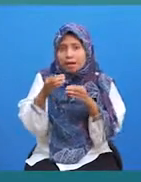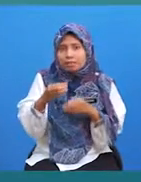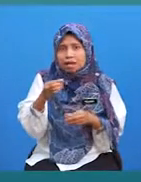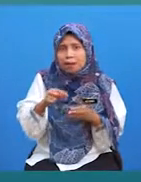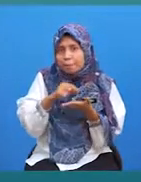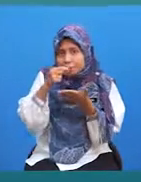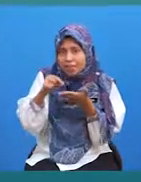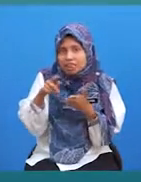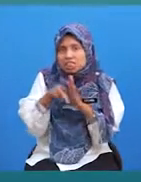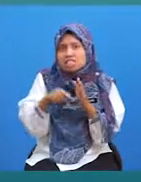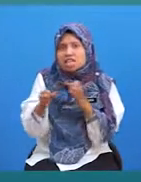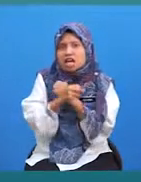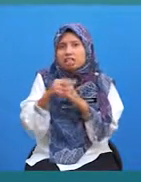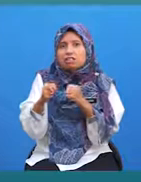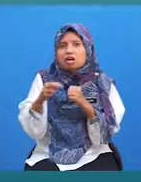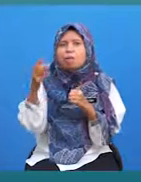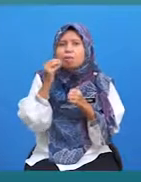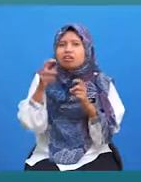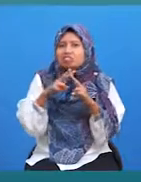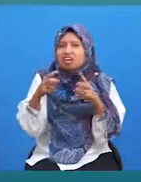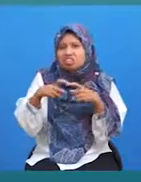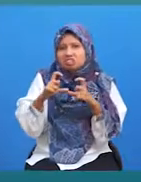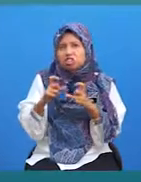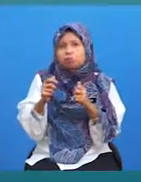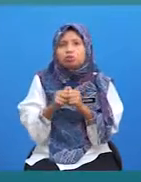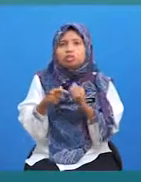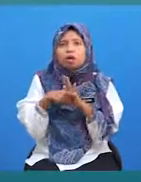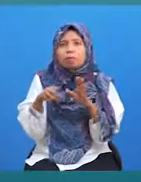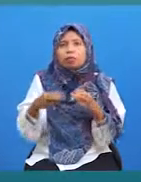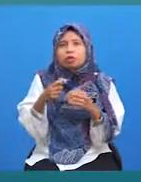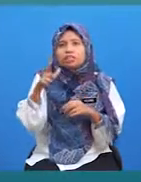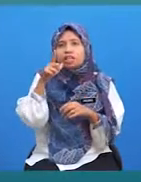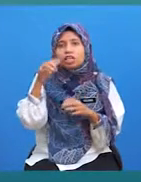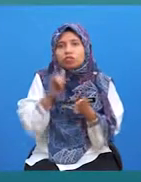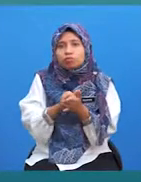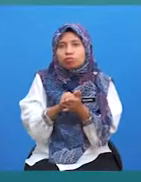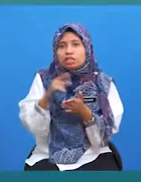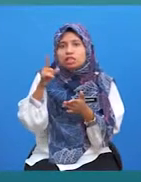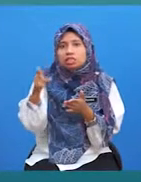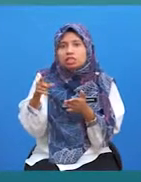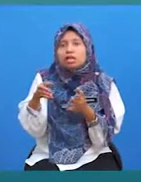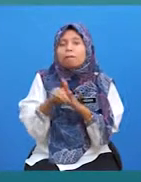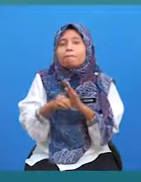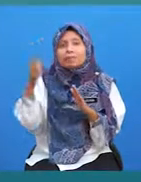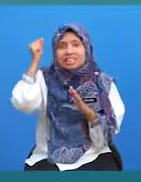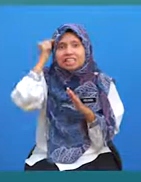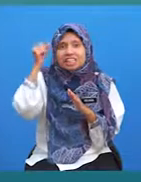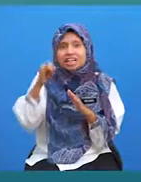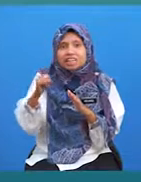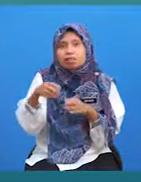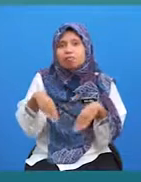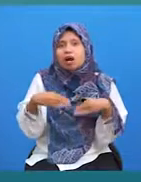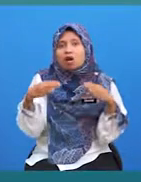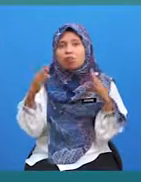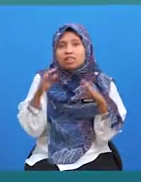kesayangannya. Maria sangat kecewa dengan perbuatan Latifah itu. Kini dia menyedari